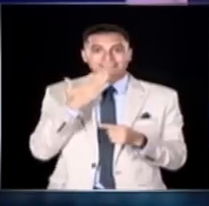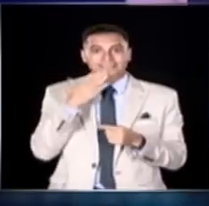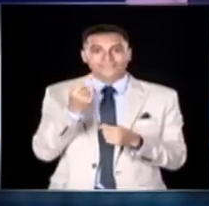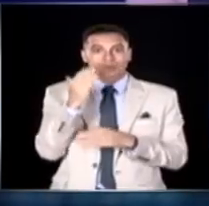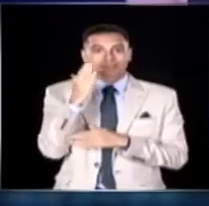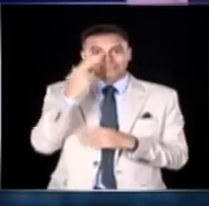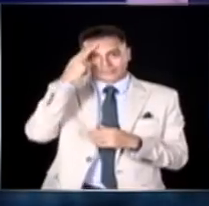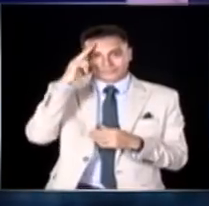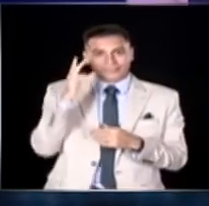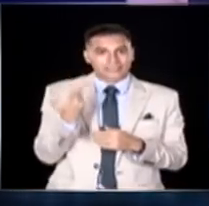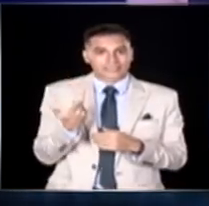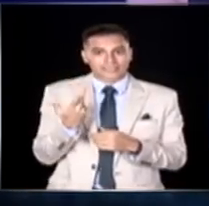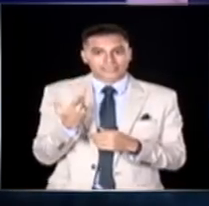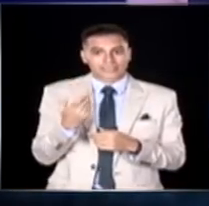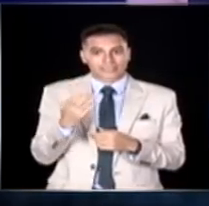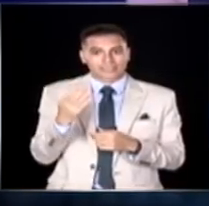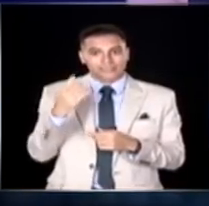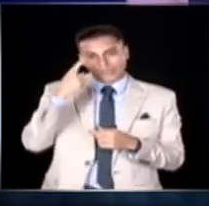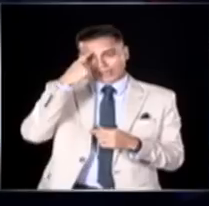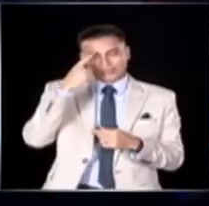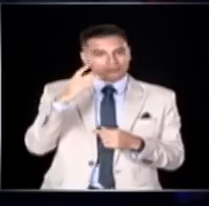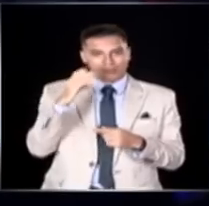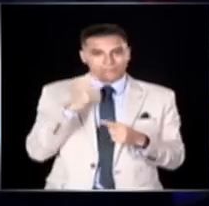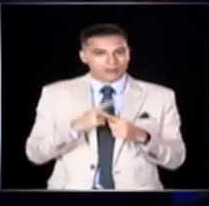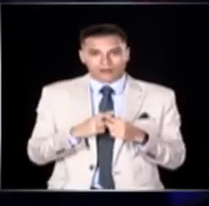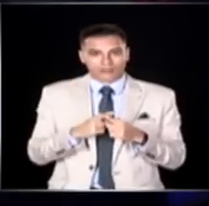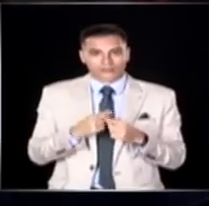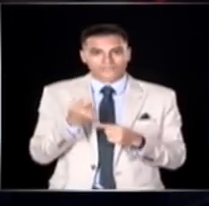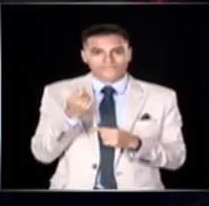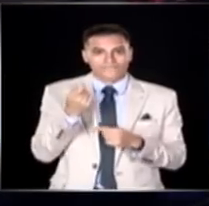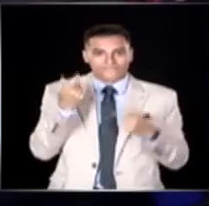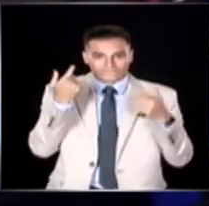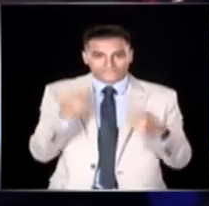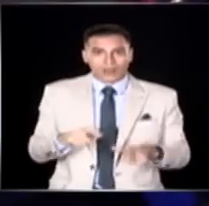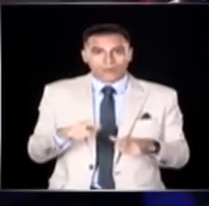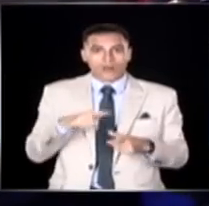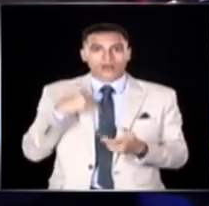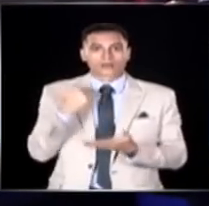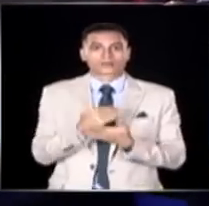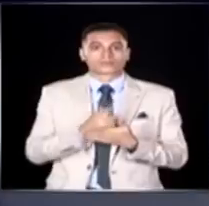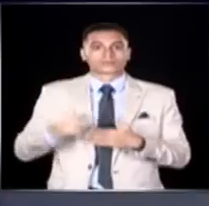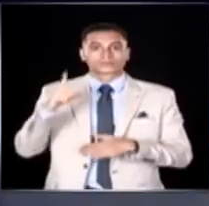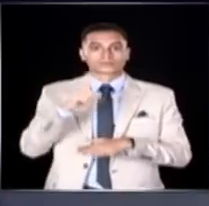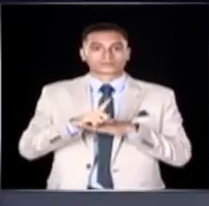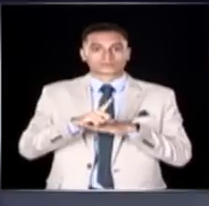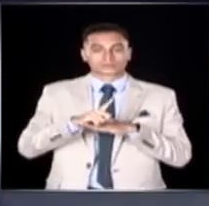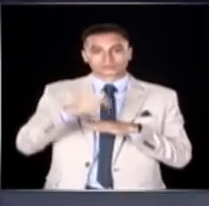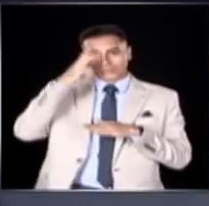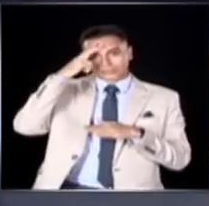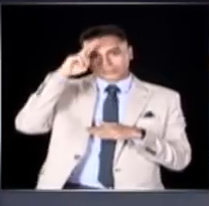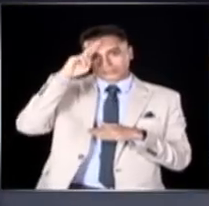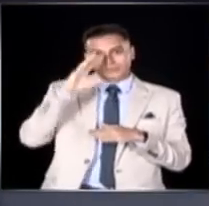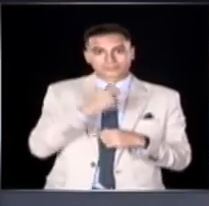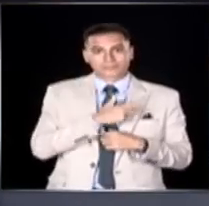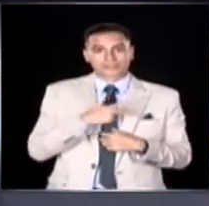الملوكو؟ ملوك. في الهند. غلط. ما هي الدولة التي حكمها القيصر إيفان الرهيب؟